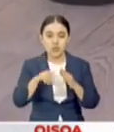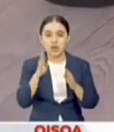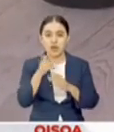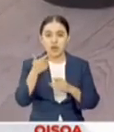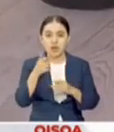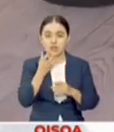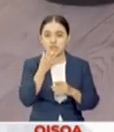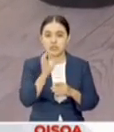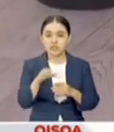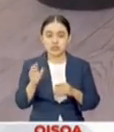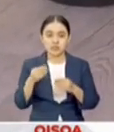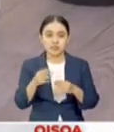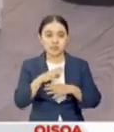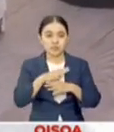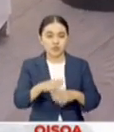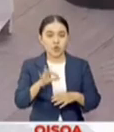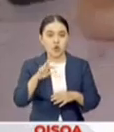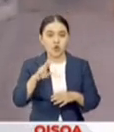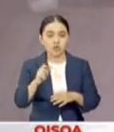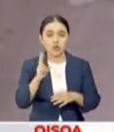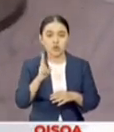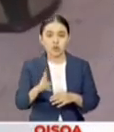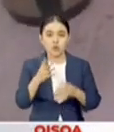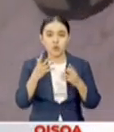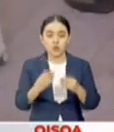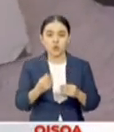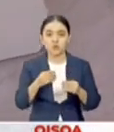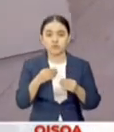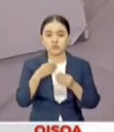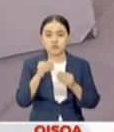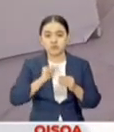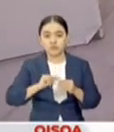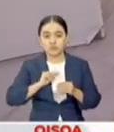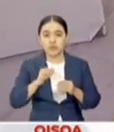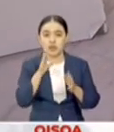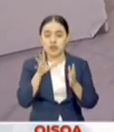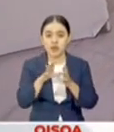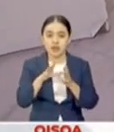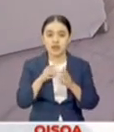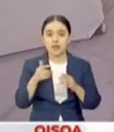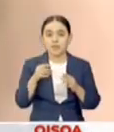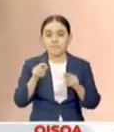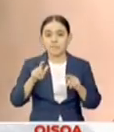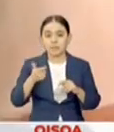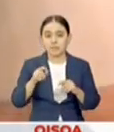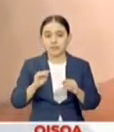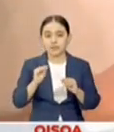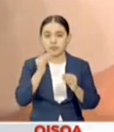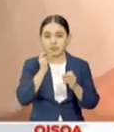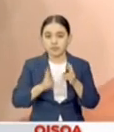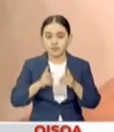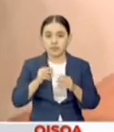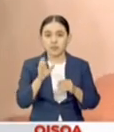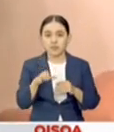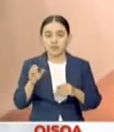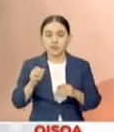va issiqlik tizimi kirib bormagan. Olga Tuykinaning kundalik ro'zg'ori elektr plitasida ovqat pishirish hamda elektr